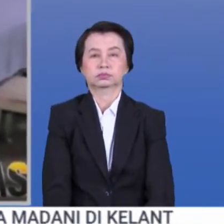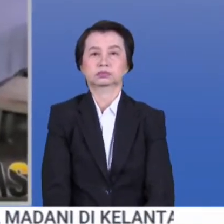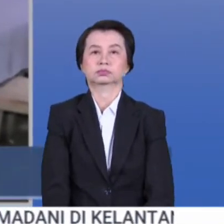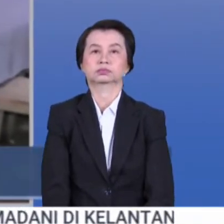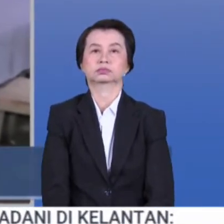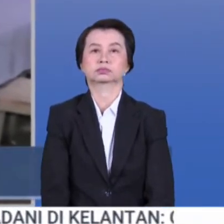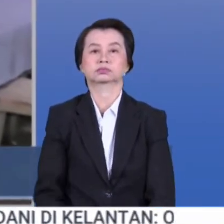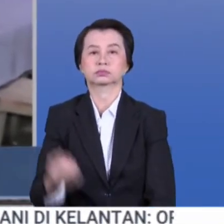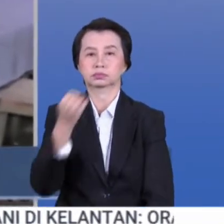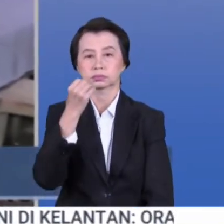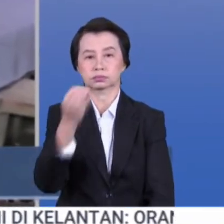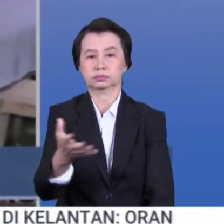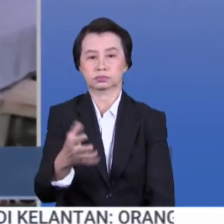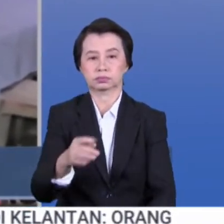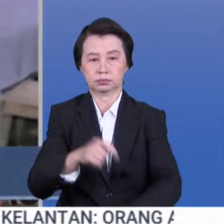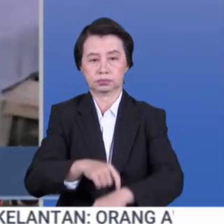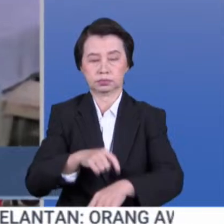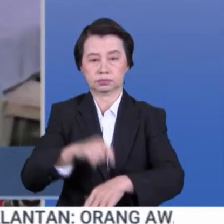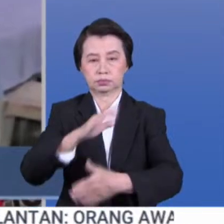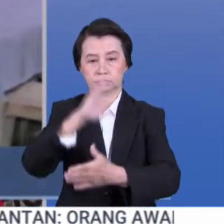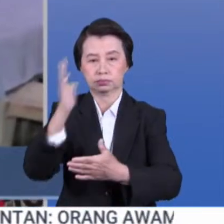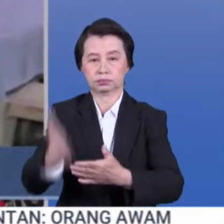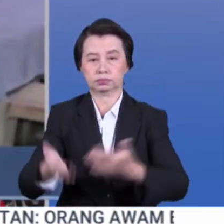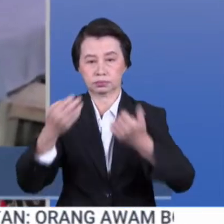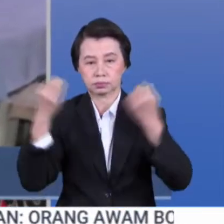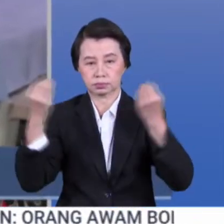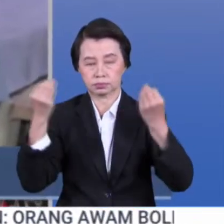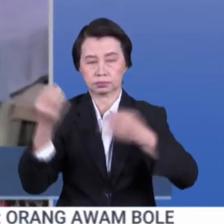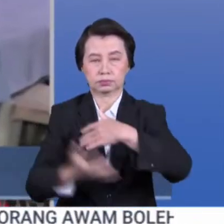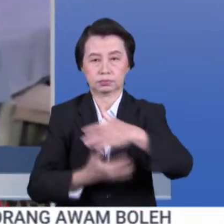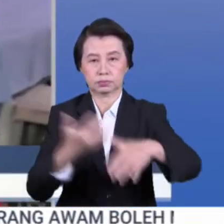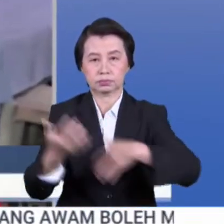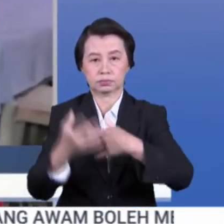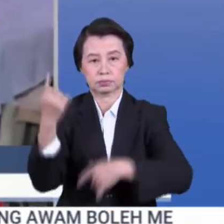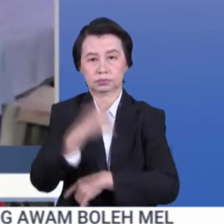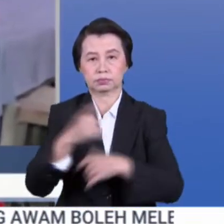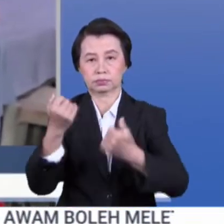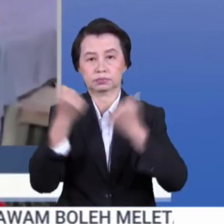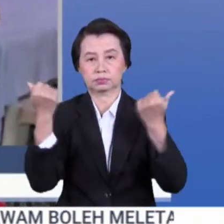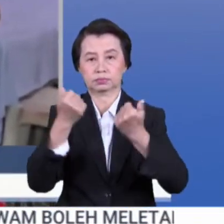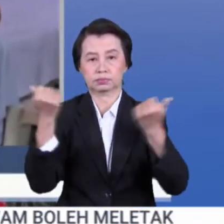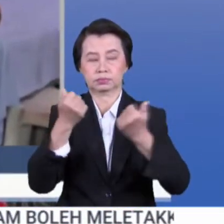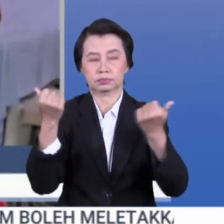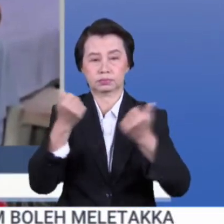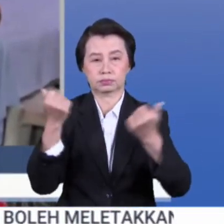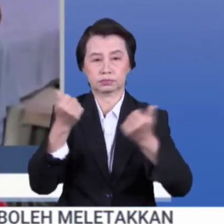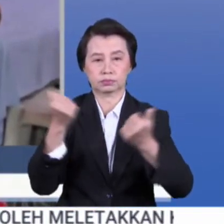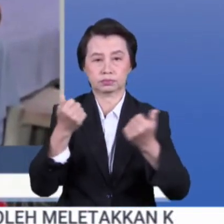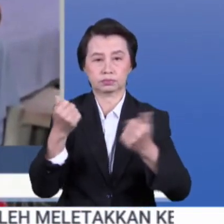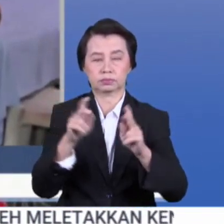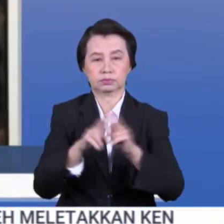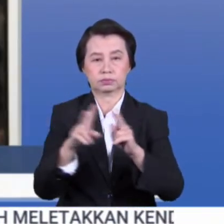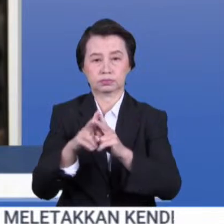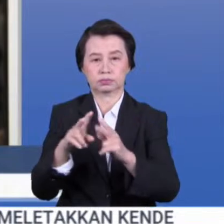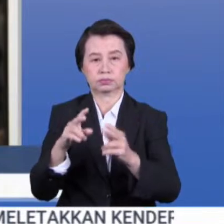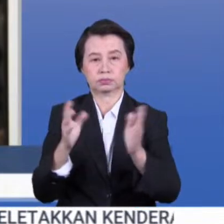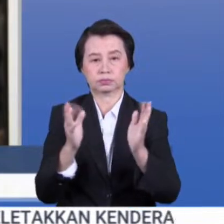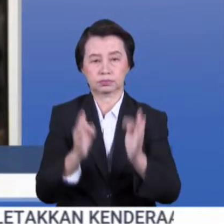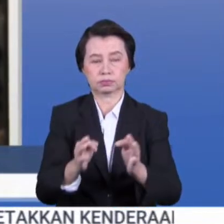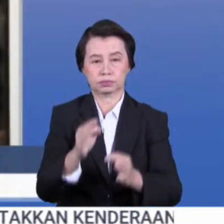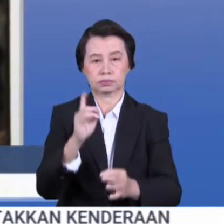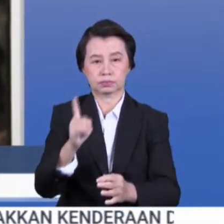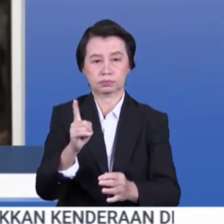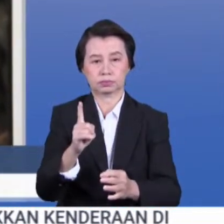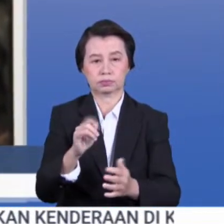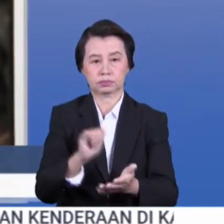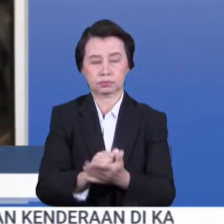Aula memberitahu demikian semasa menyempurnakan Majlis Ramah Mesra Hari Raya Aidilfitri Kampung Hijrah Fasa 1 di